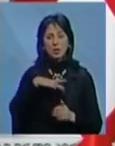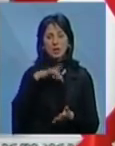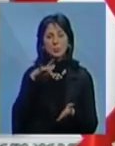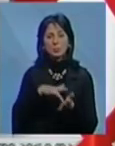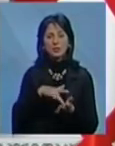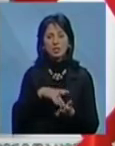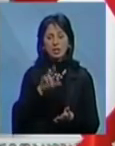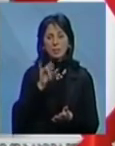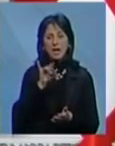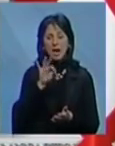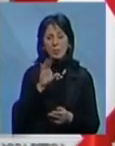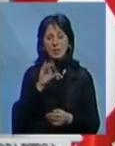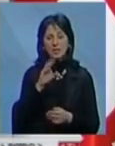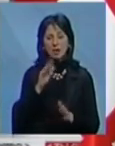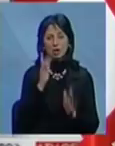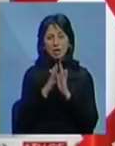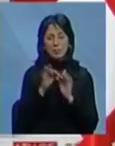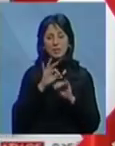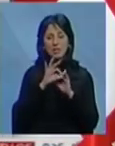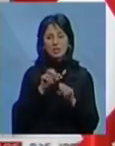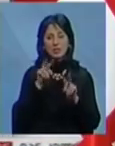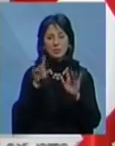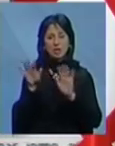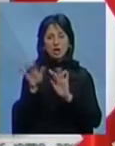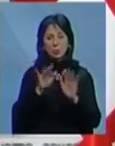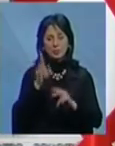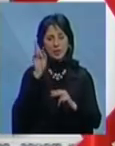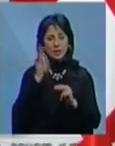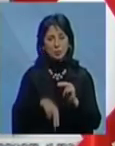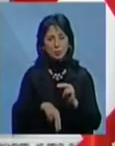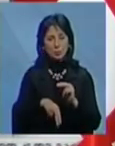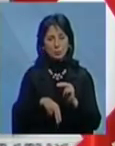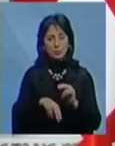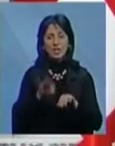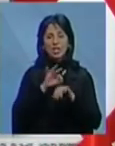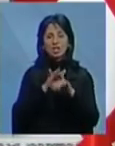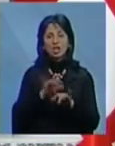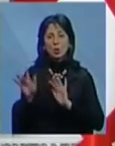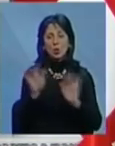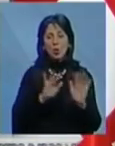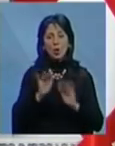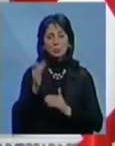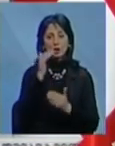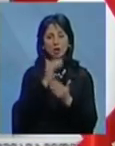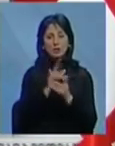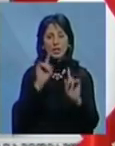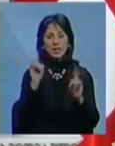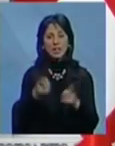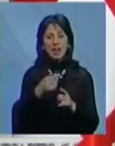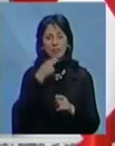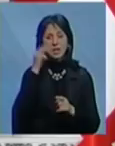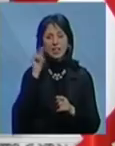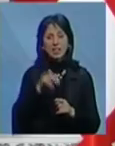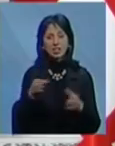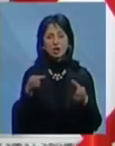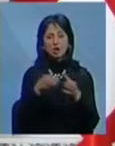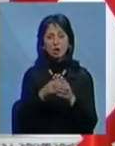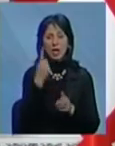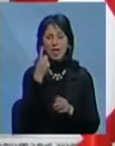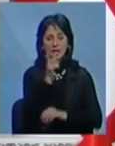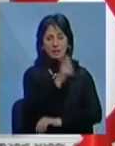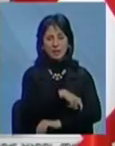თბილისში ბერი გაბრიელ სალოსის გამზირზე ჩატარებული სპეცოპერაცია დასრულებულია. ჩატარებული ღონისძიების შედეგად დაკავებულია დანაშაულებრივი